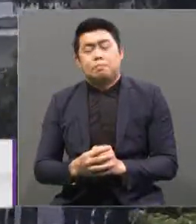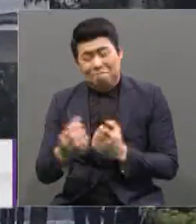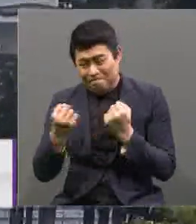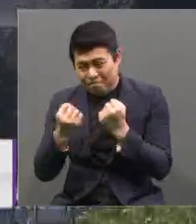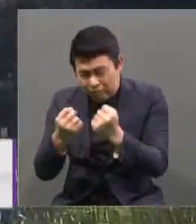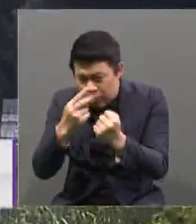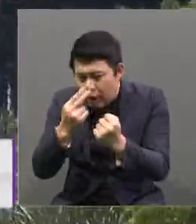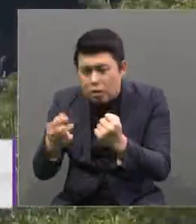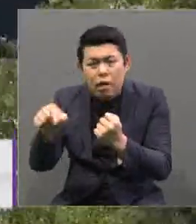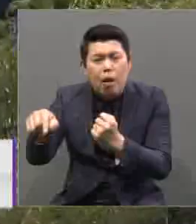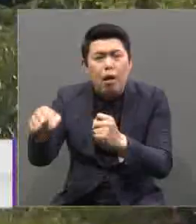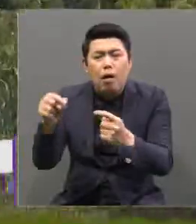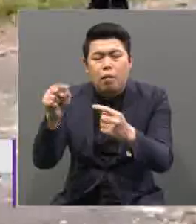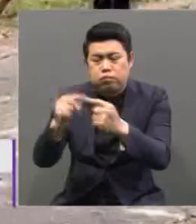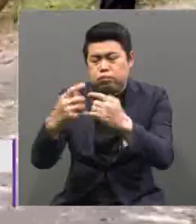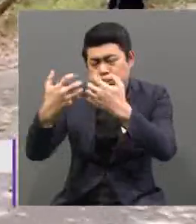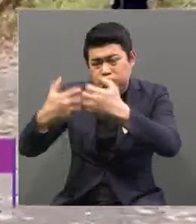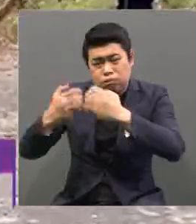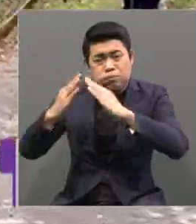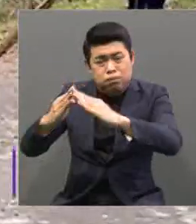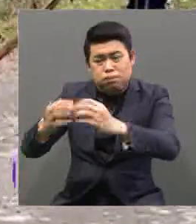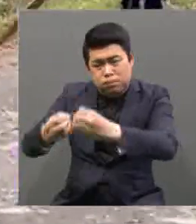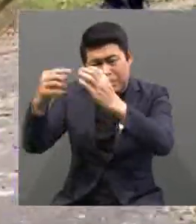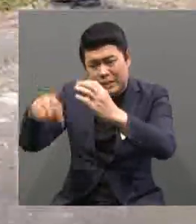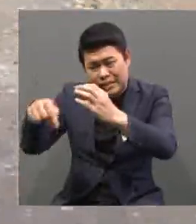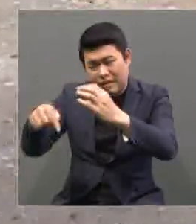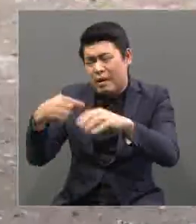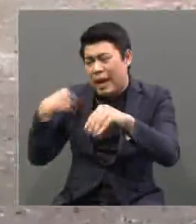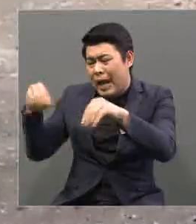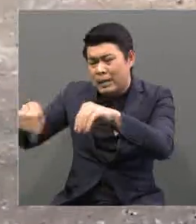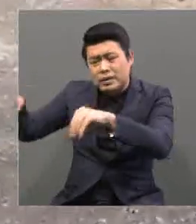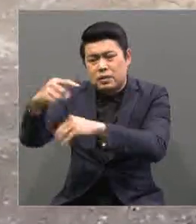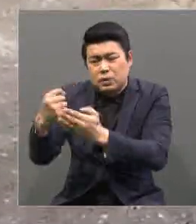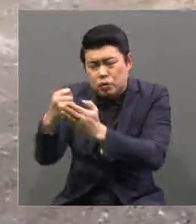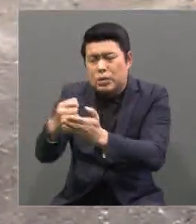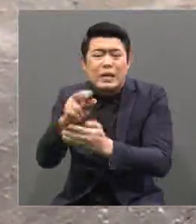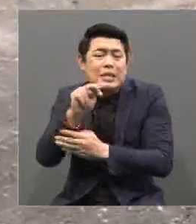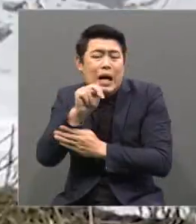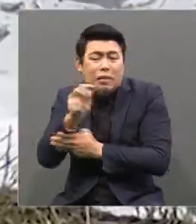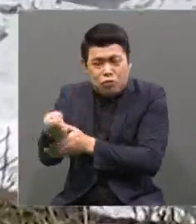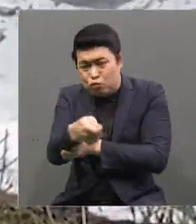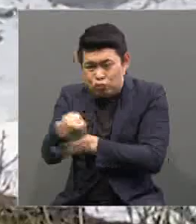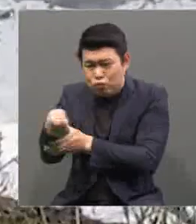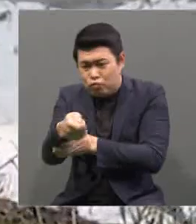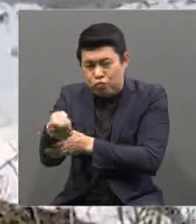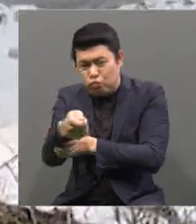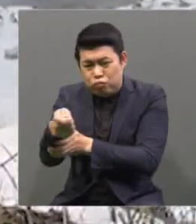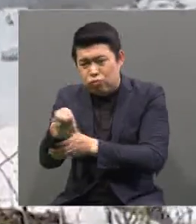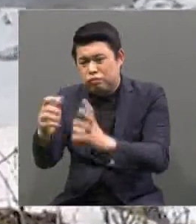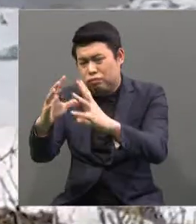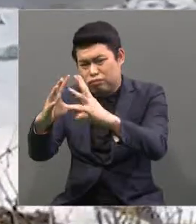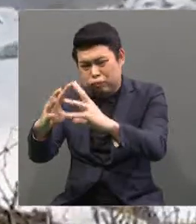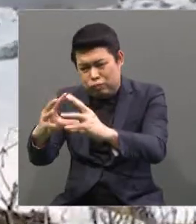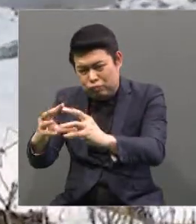นี่ยปรากฏว่าเจ้าหน้าที่ดับเพลิงของกองโรงงานวัตถุระเบิดและพื้นที่ข้างเคียงเขาช่วยกันใช้น้ำฉีดสกัดเพลิง